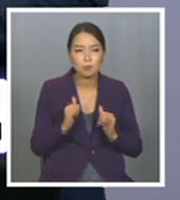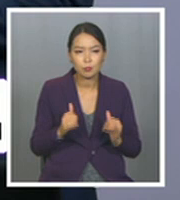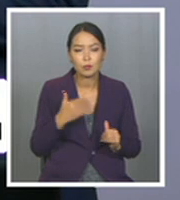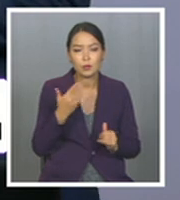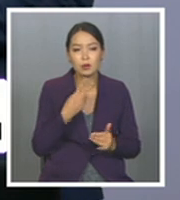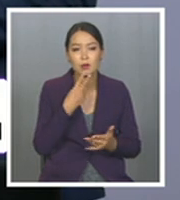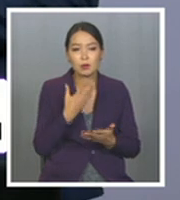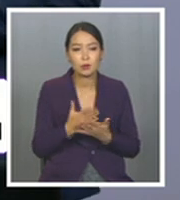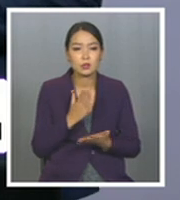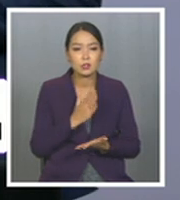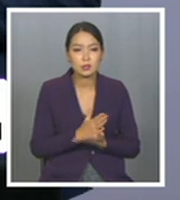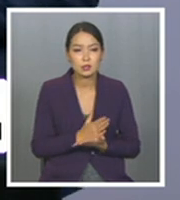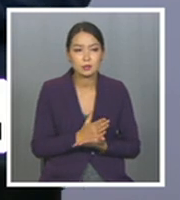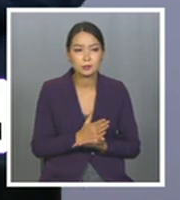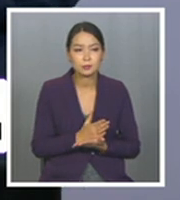көреміз.